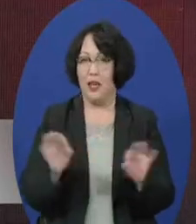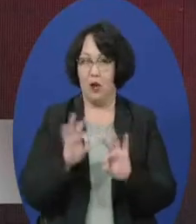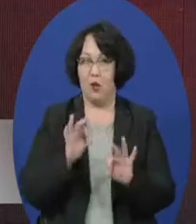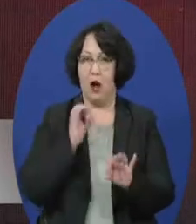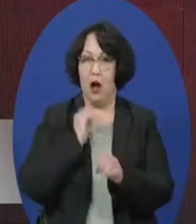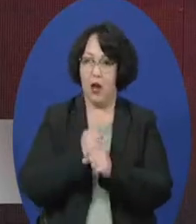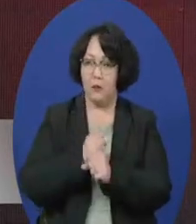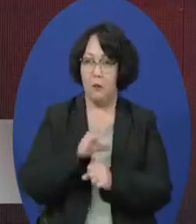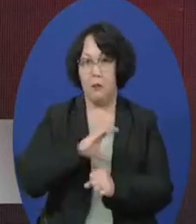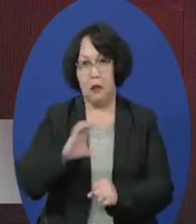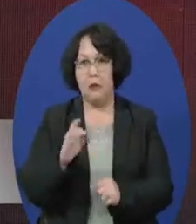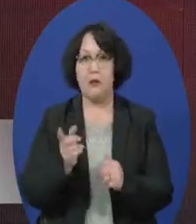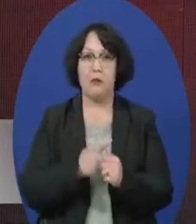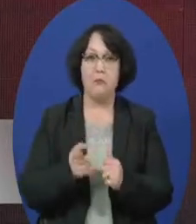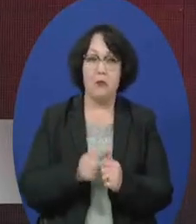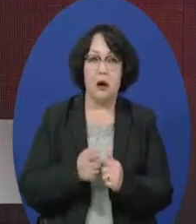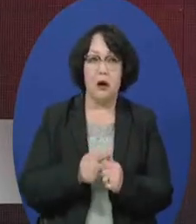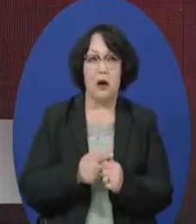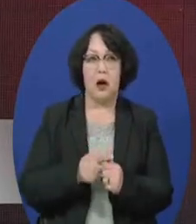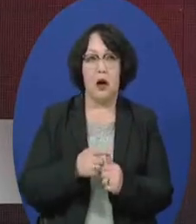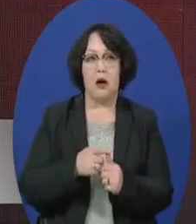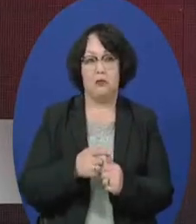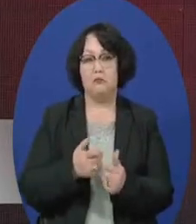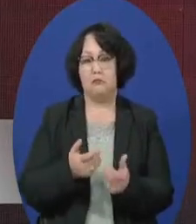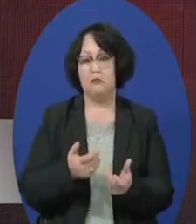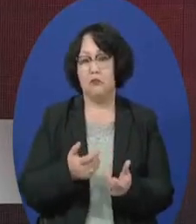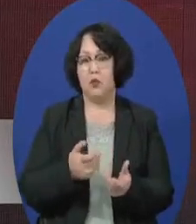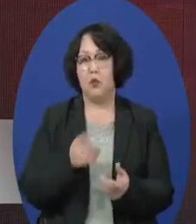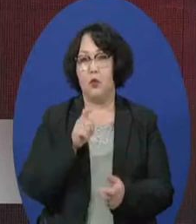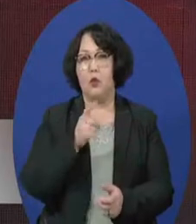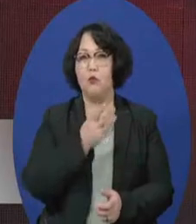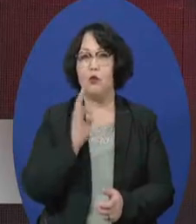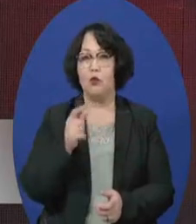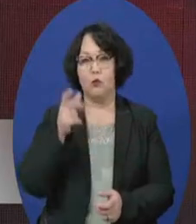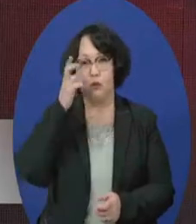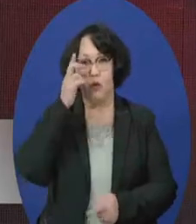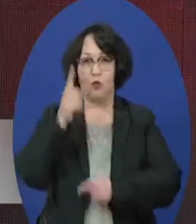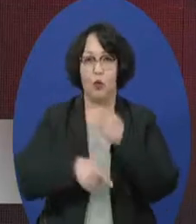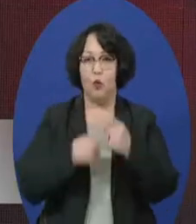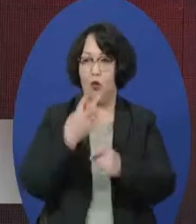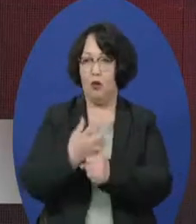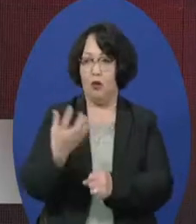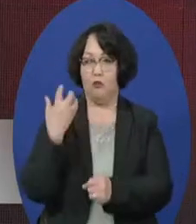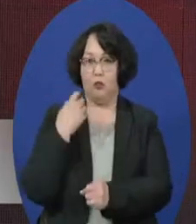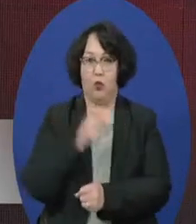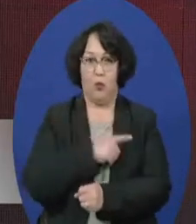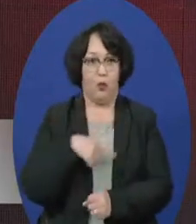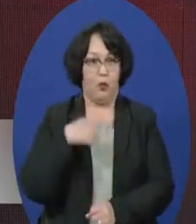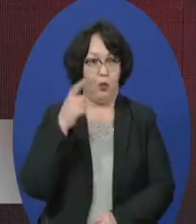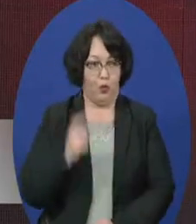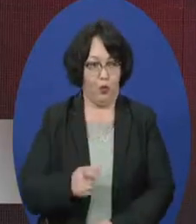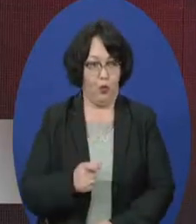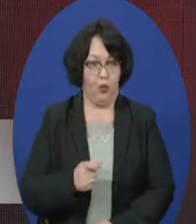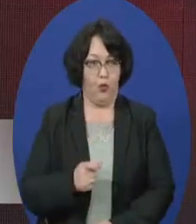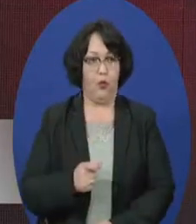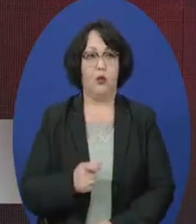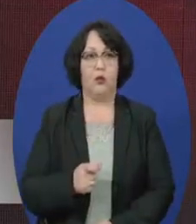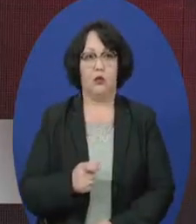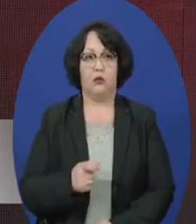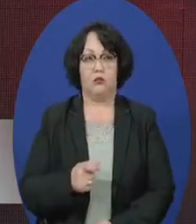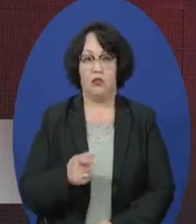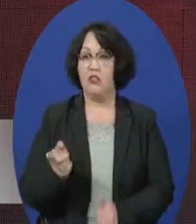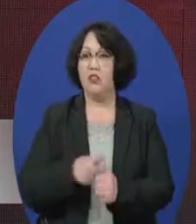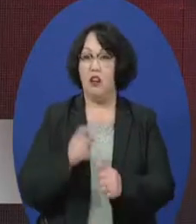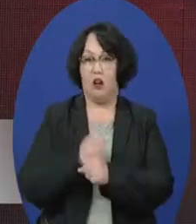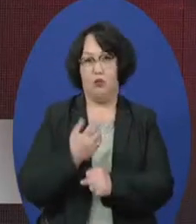бүтээлүүдийн маш олон юм гоё зүйлс хийгдэж байна. За,